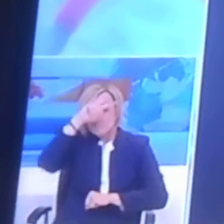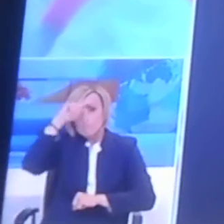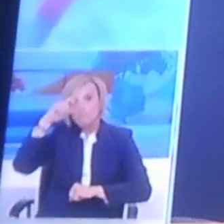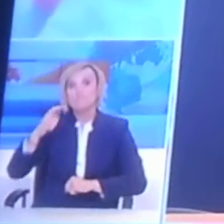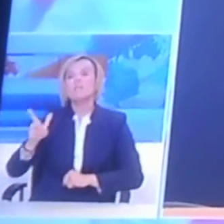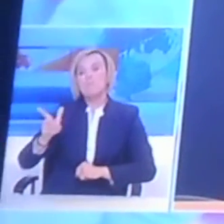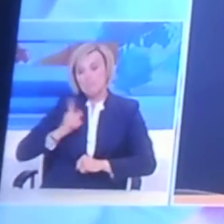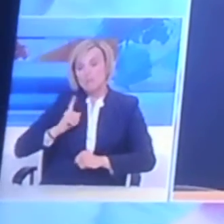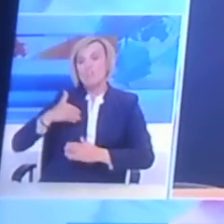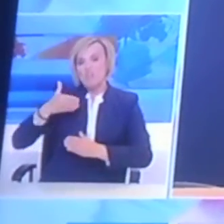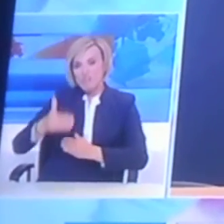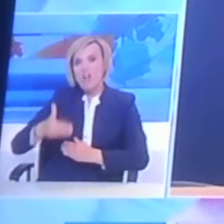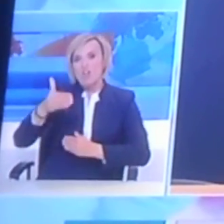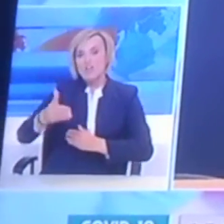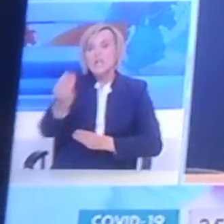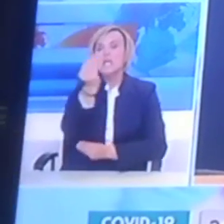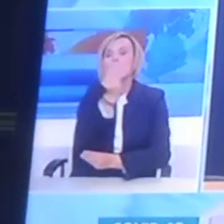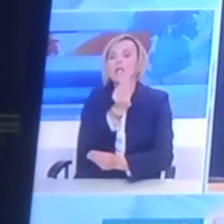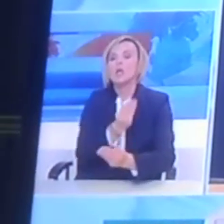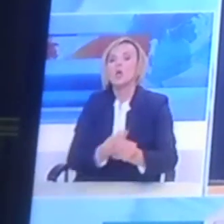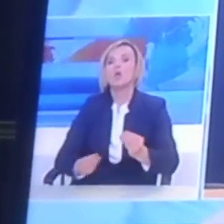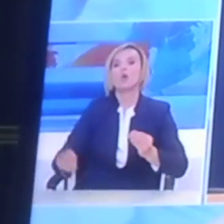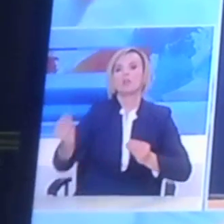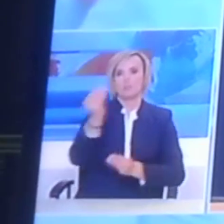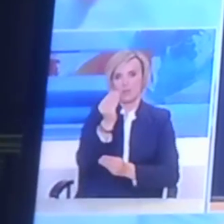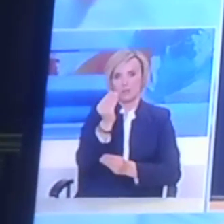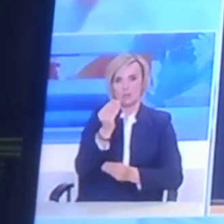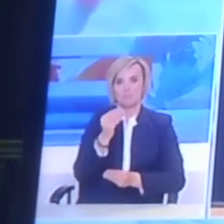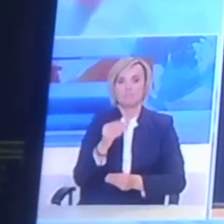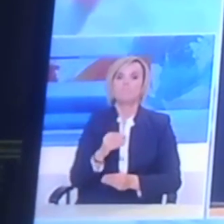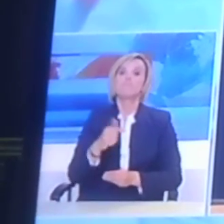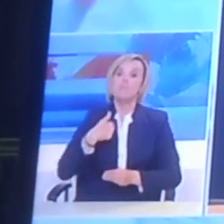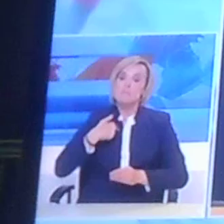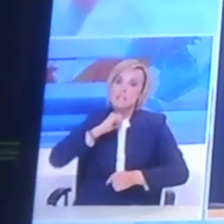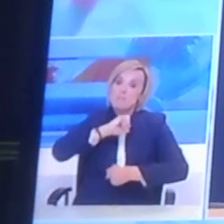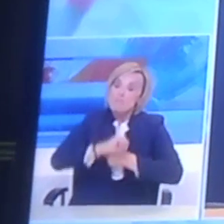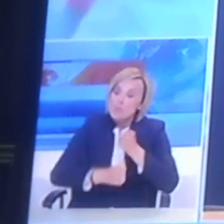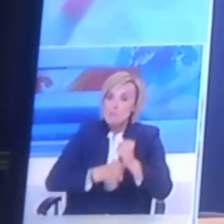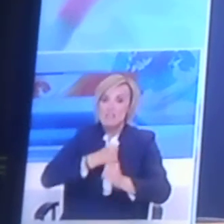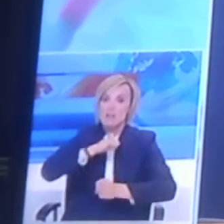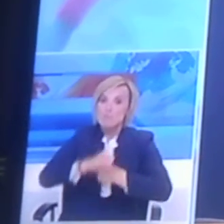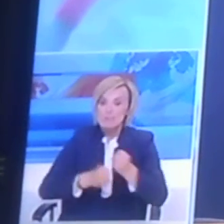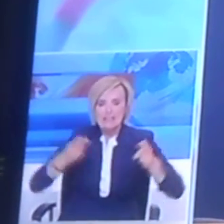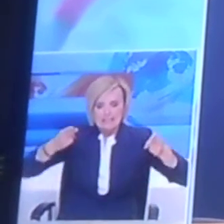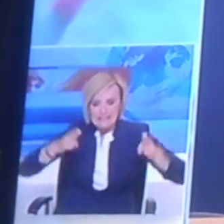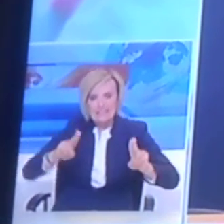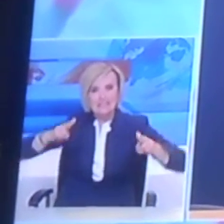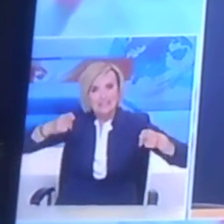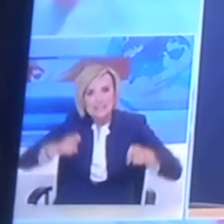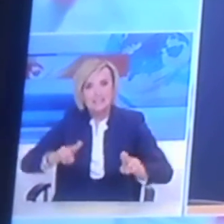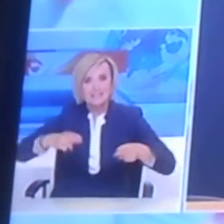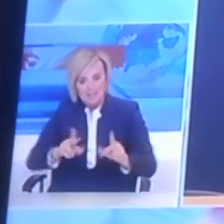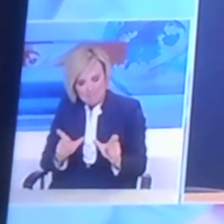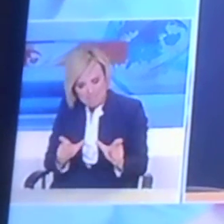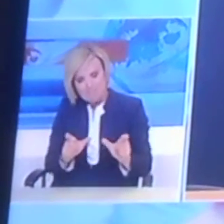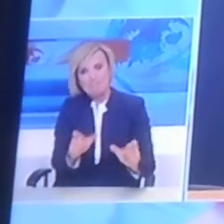αύξηση των κρουσμάτων τις επόμενες μέρες. Αυτή θα είναι ανάλογη της προσπάθειας που όλοι κάνουμε μαζί να περιορίσουμε